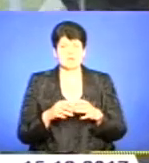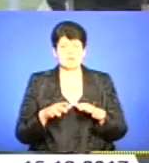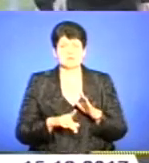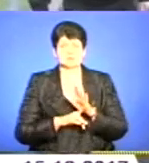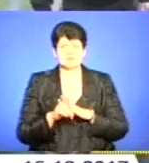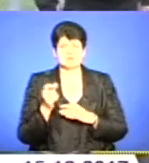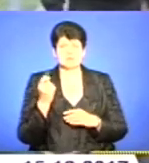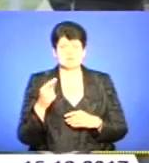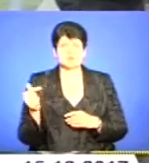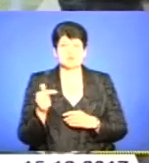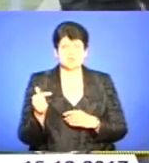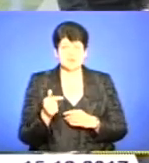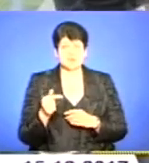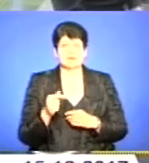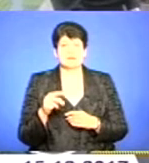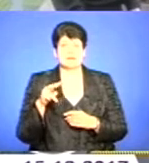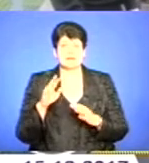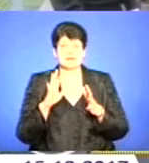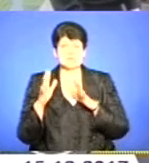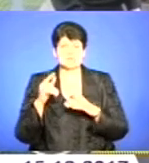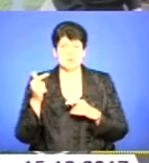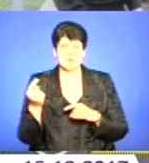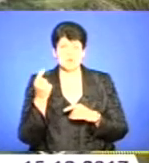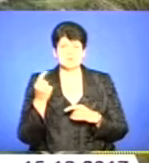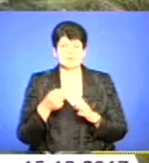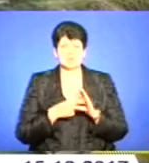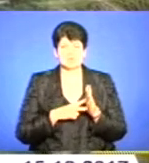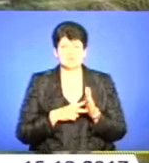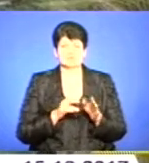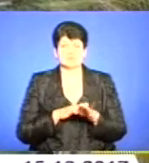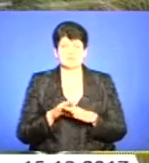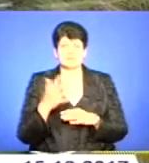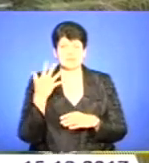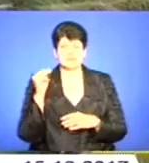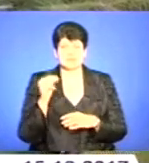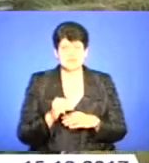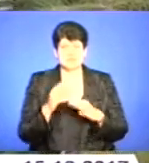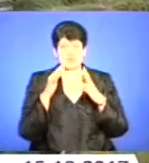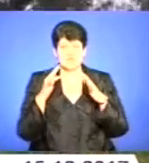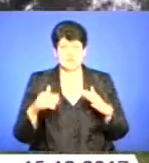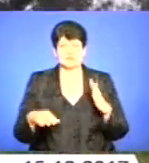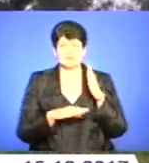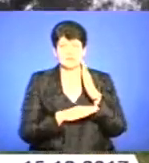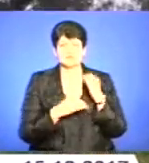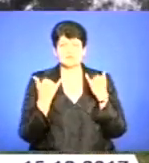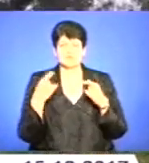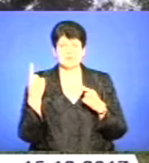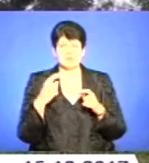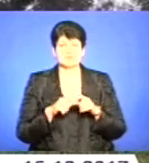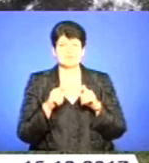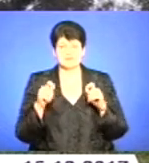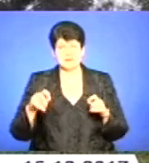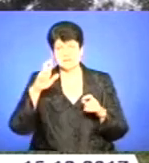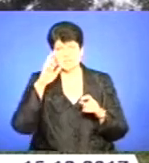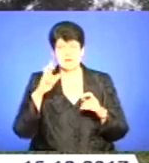розпочалась 11 грудня. Лісгоспи області цьогоріч планують реалізувати 5 тисяч хвойних дерев. Від сьогодні в області відкриваються державні